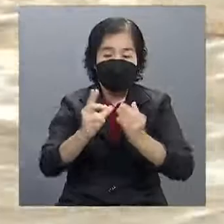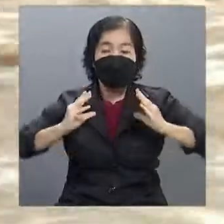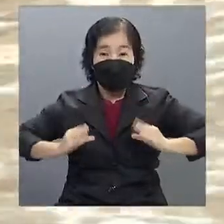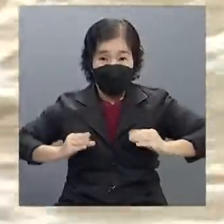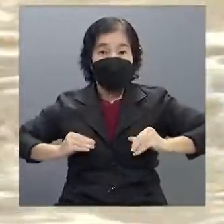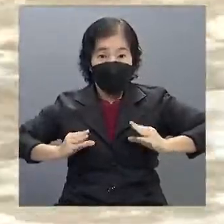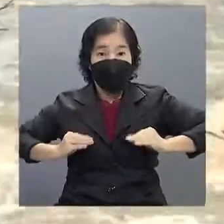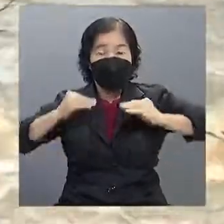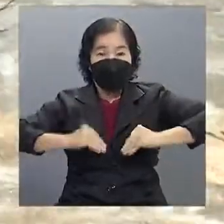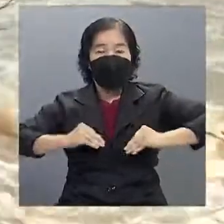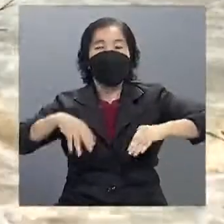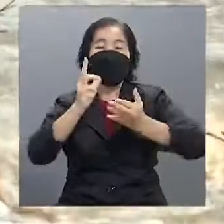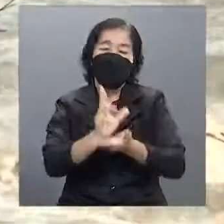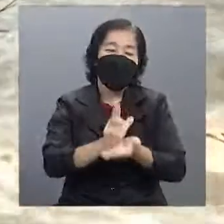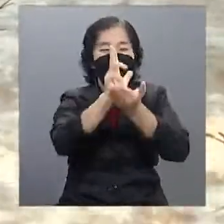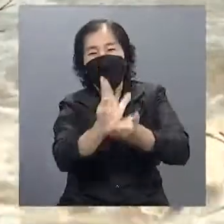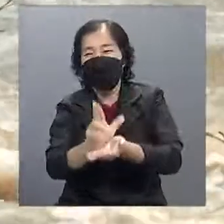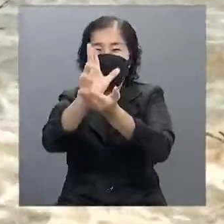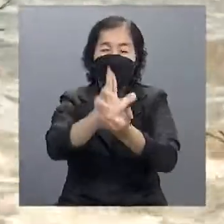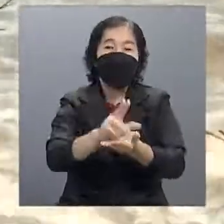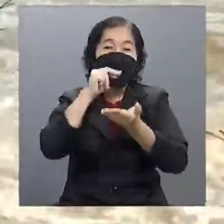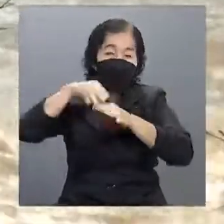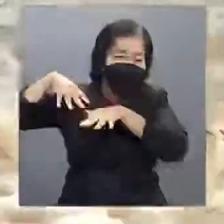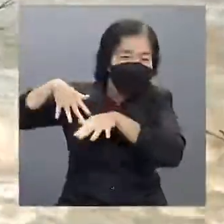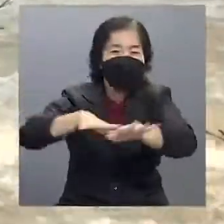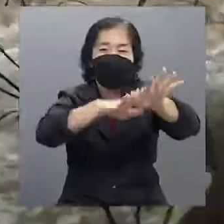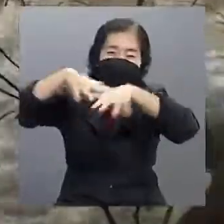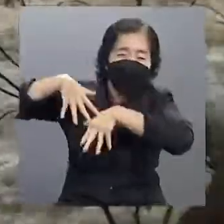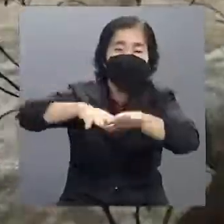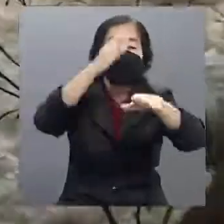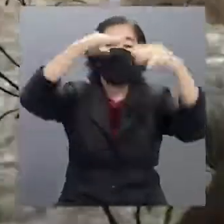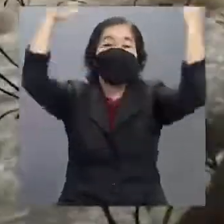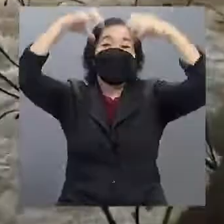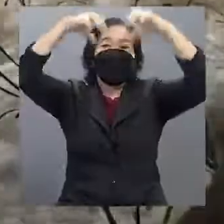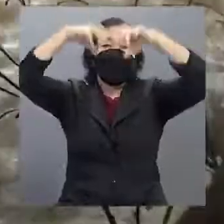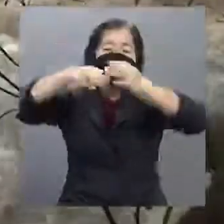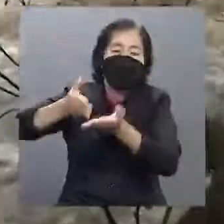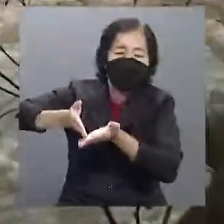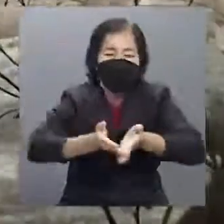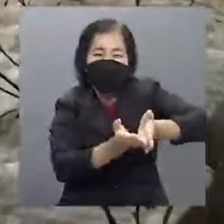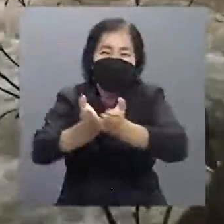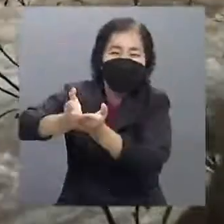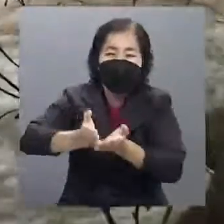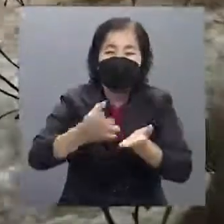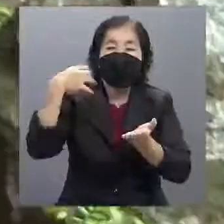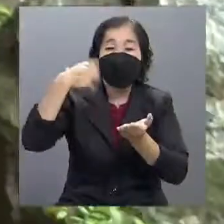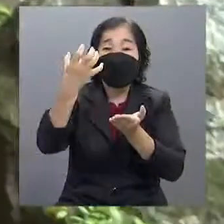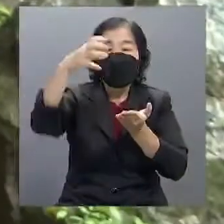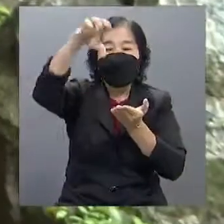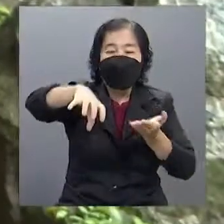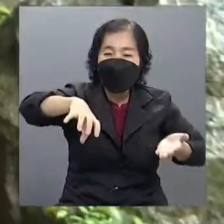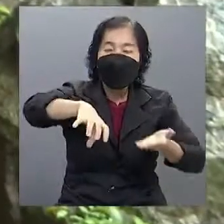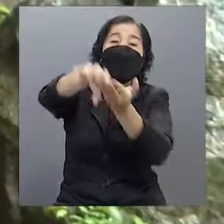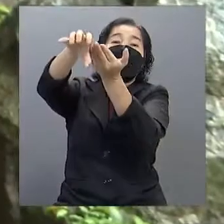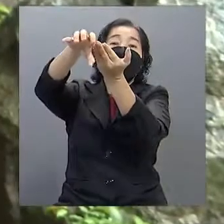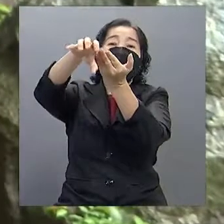ที่กำลังล่องแก่งมีน้ำไหลเชี่ยวเพราะว่าเกิดฝนตกหนักค่ะเรือยางเสียหลักไปชนกับโขดหินก็ทำให้นักท่องเที่ยวชาย